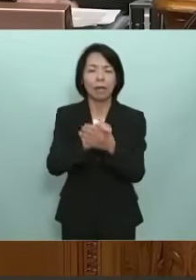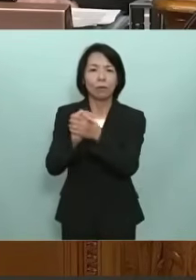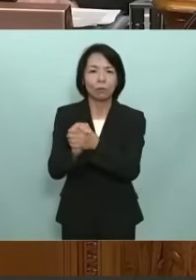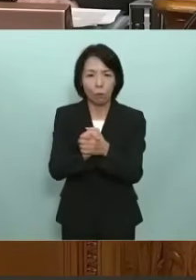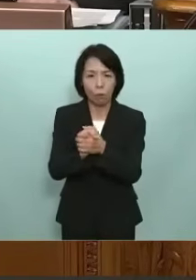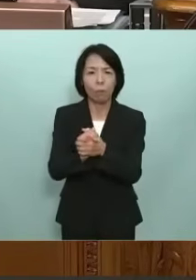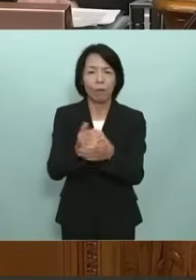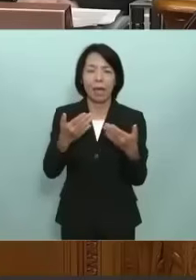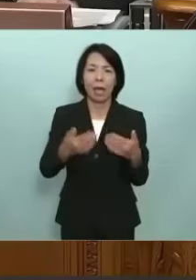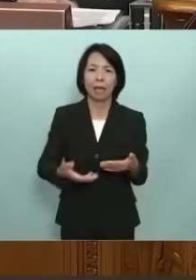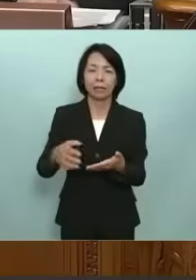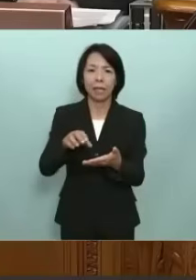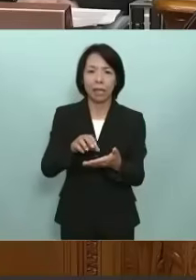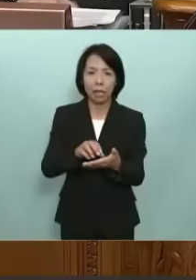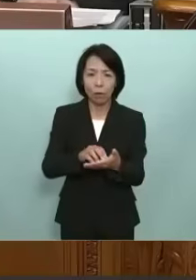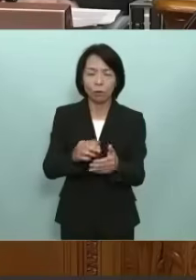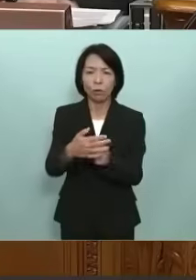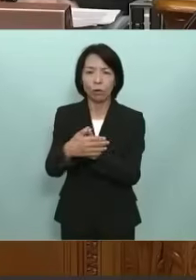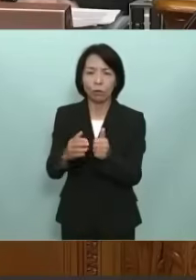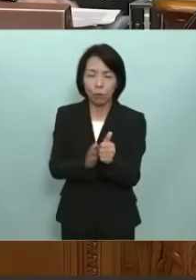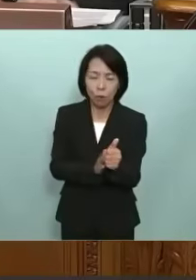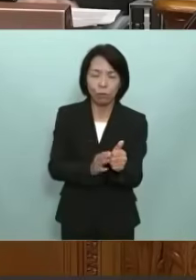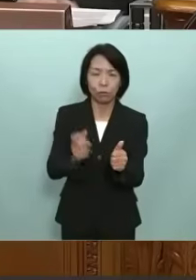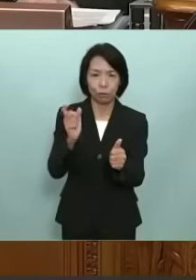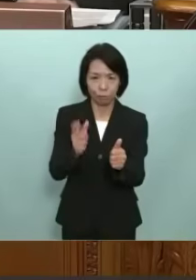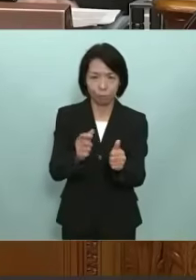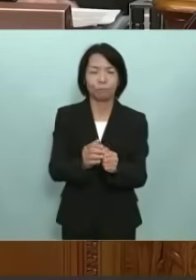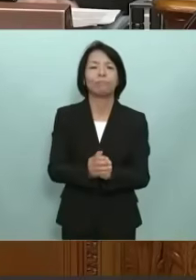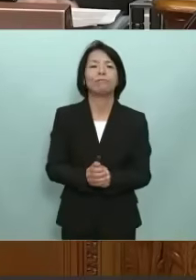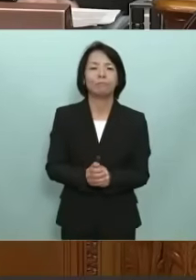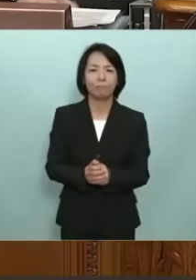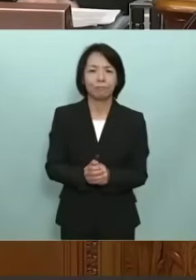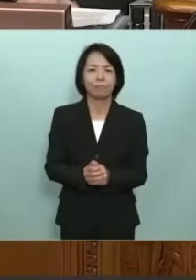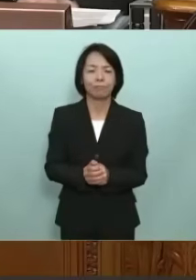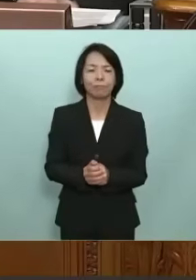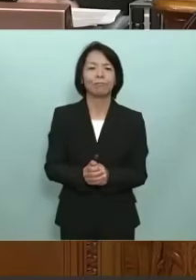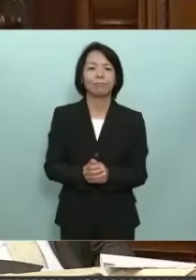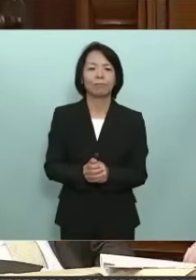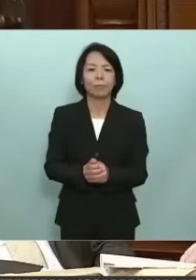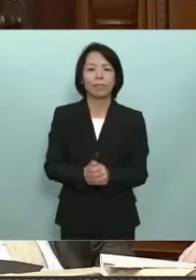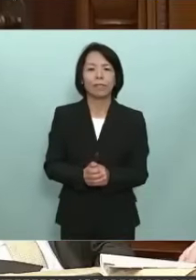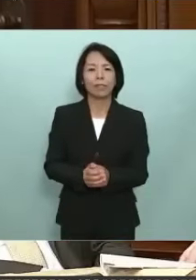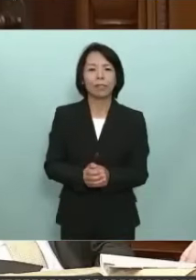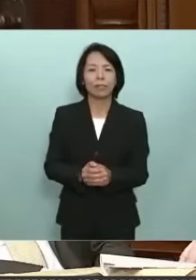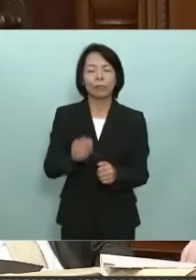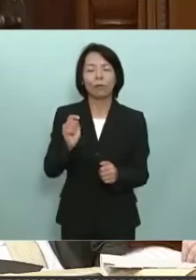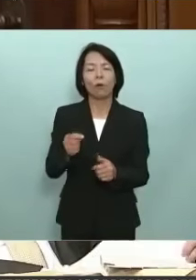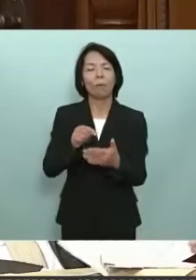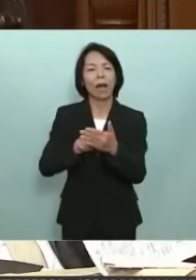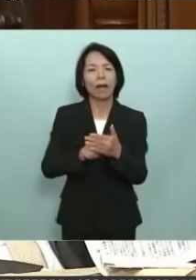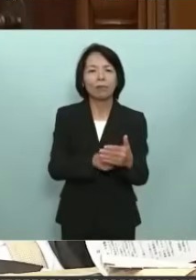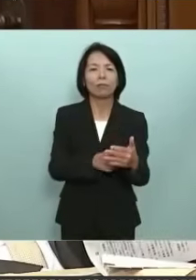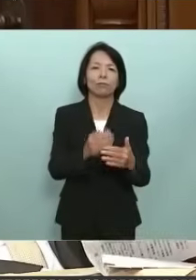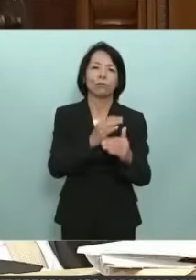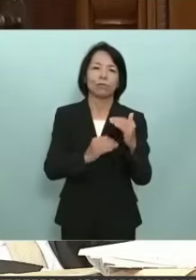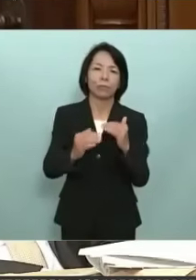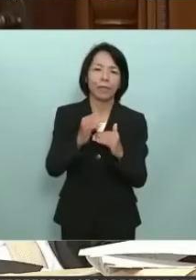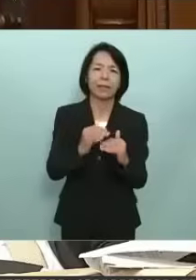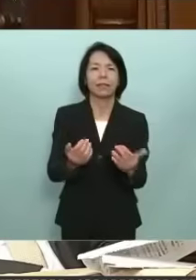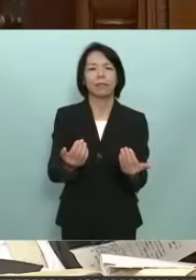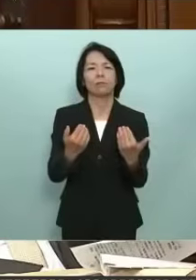安全保障協力関係の重層化ハブアスポークの強化の努力を積み重ねることだと思い